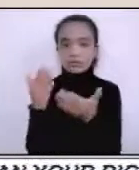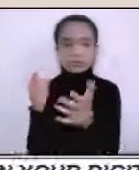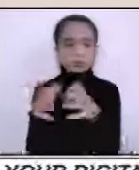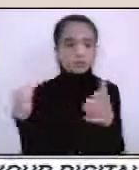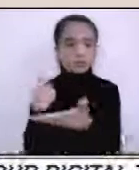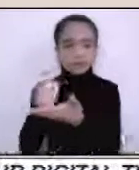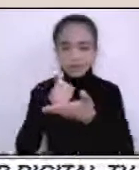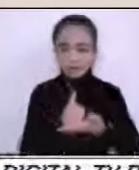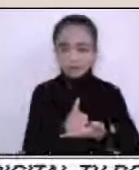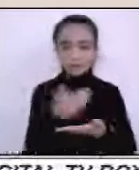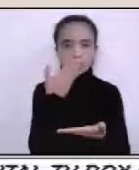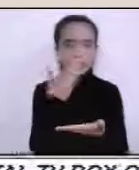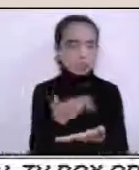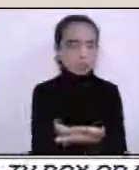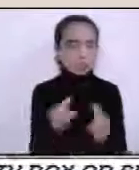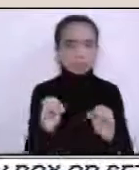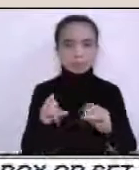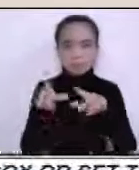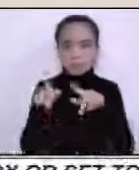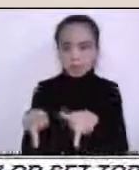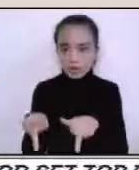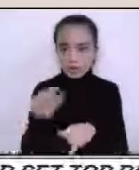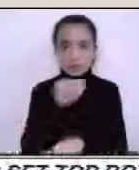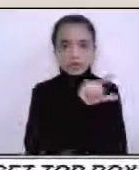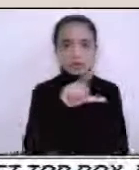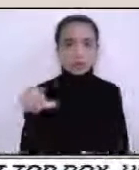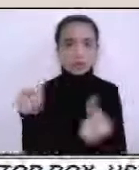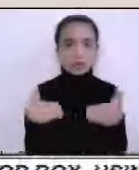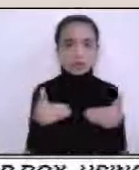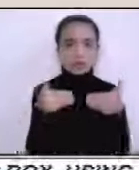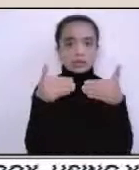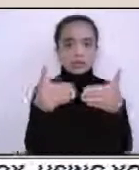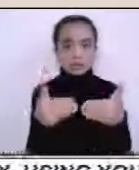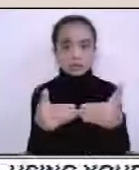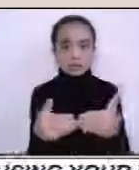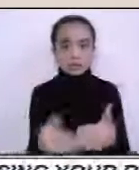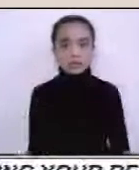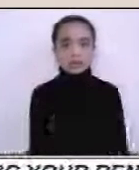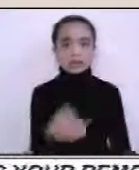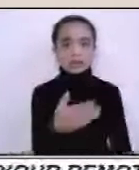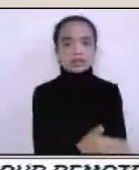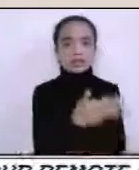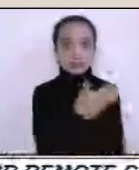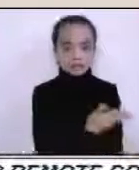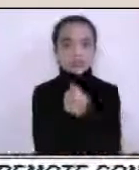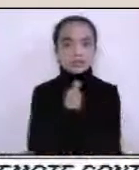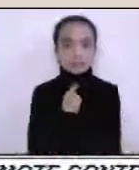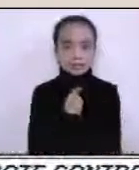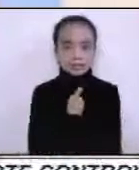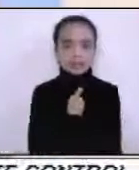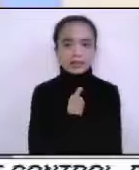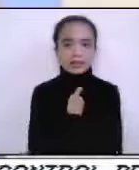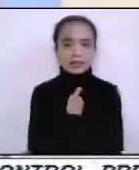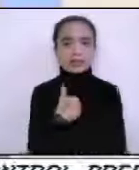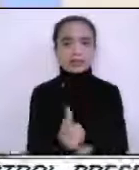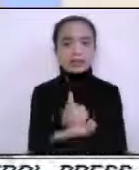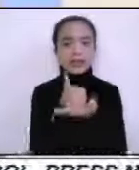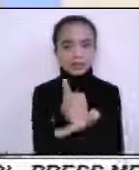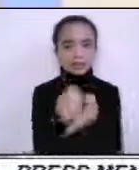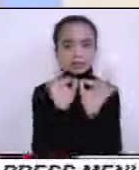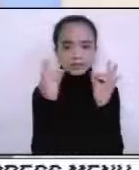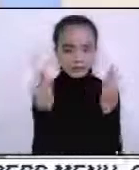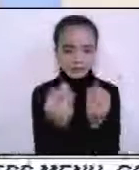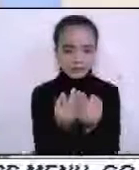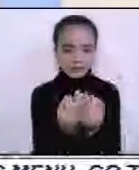to step forward and of course to improve themselves as well, to help their families. Since I